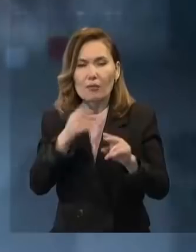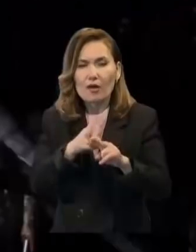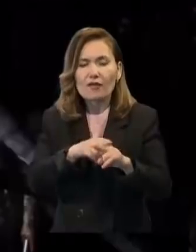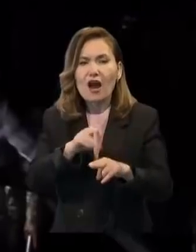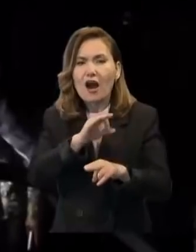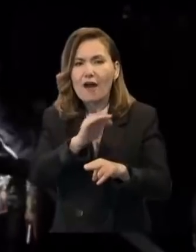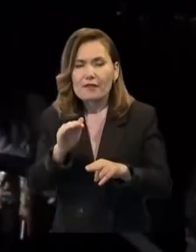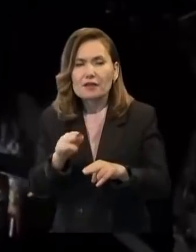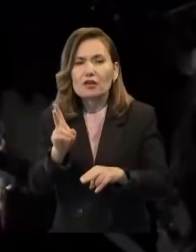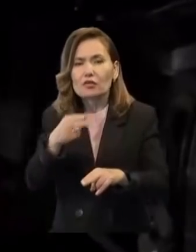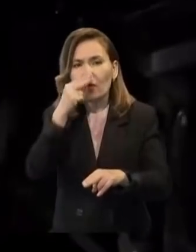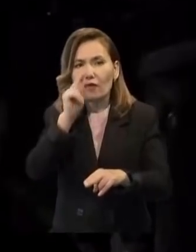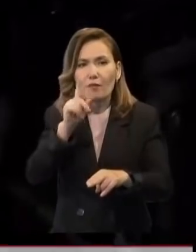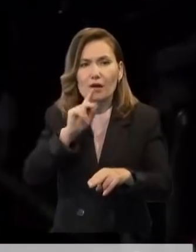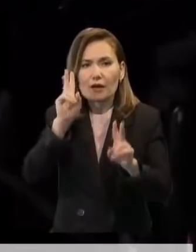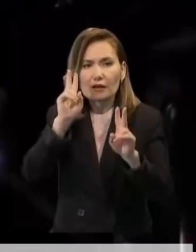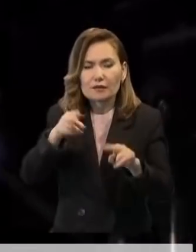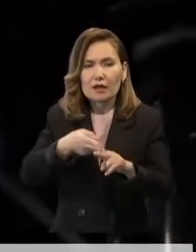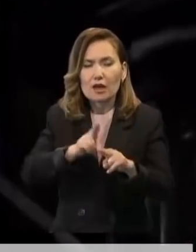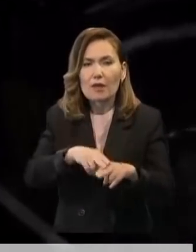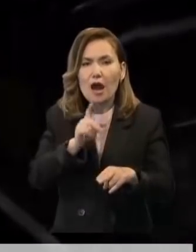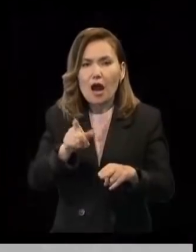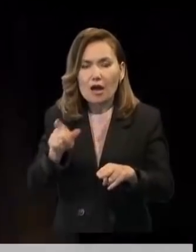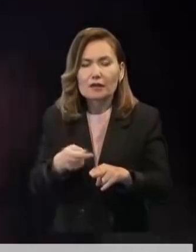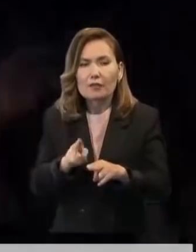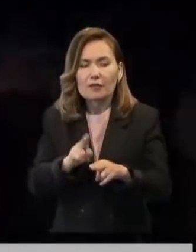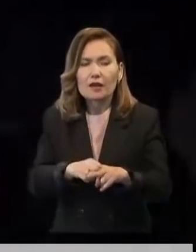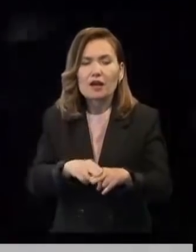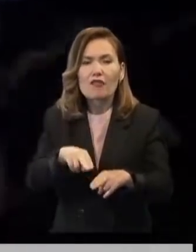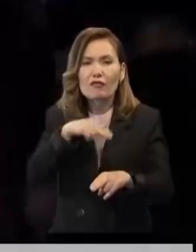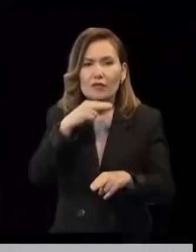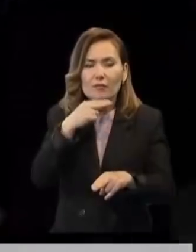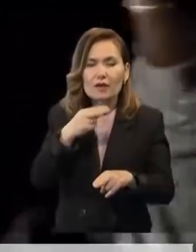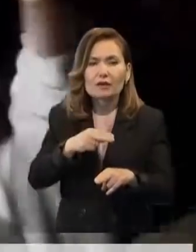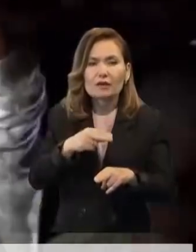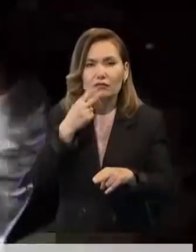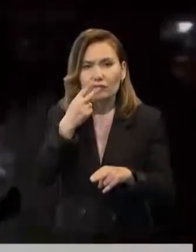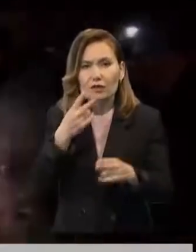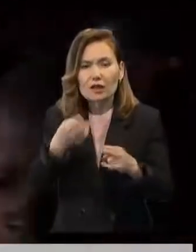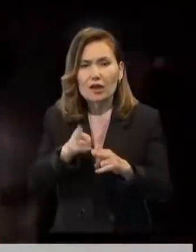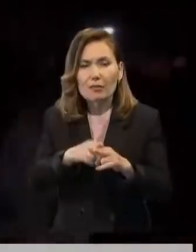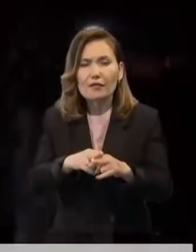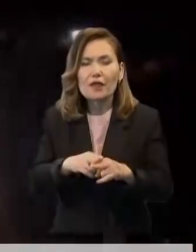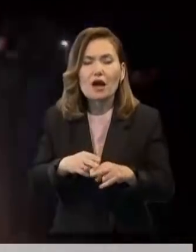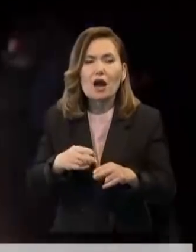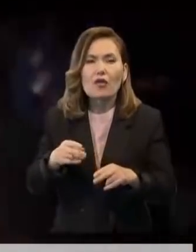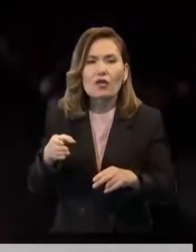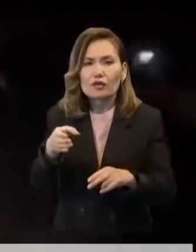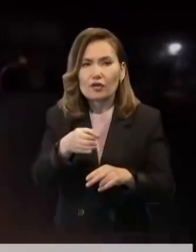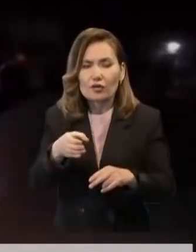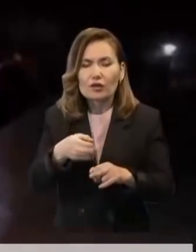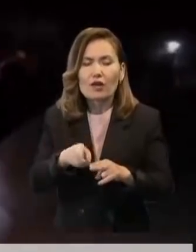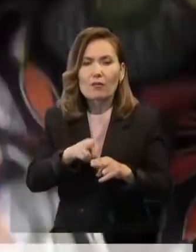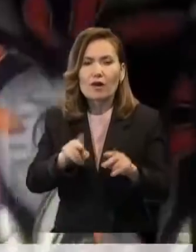айғақ жоқ. Полиция жағдайды бақылауына алып, тұрғындарды сақ болуға шақырды. Кейінгі уақытта елдегі ішімдік сататын орындарға шабуыл